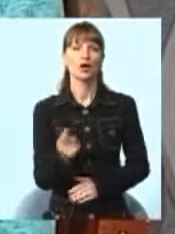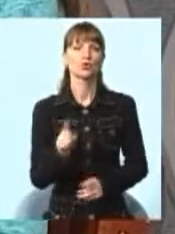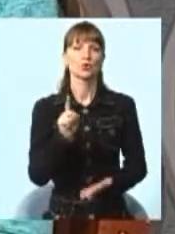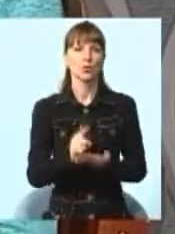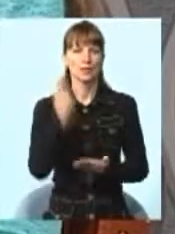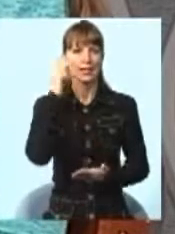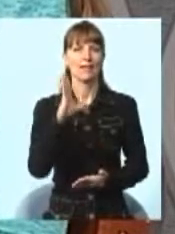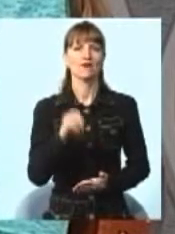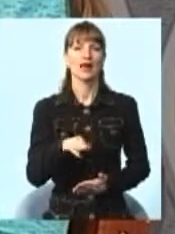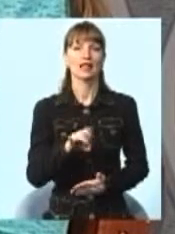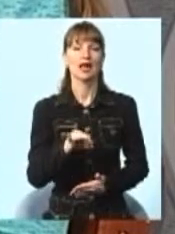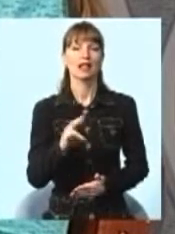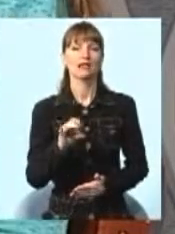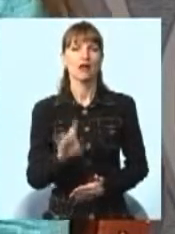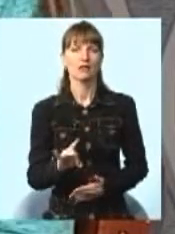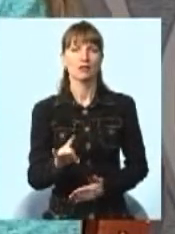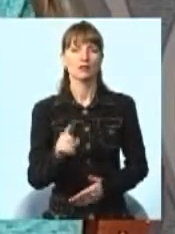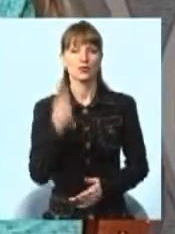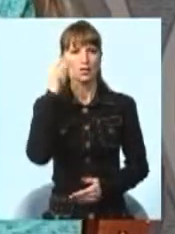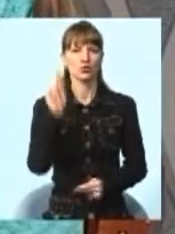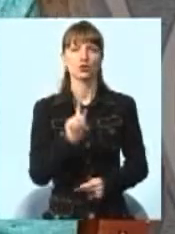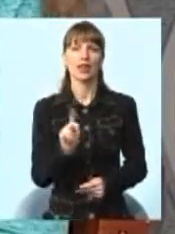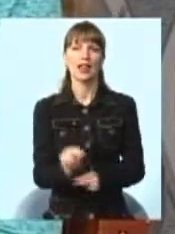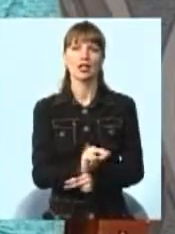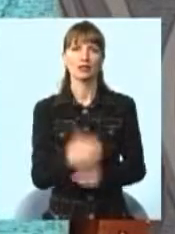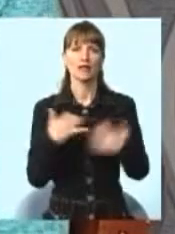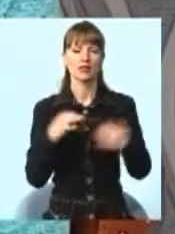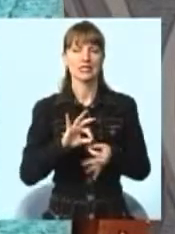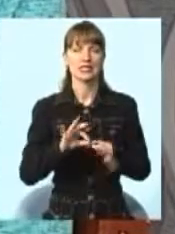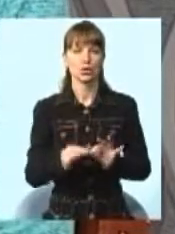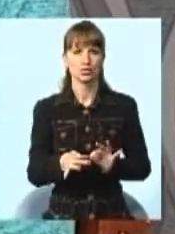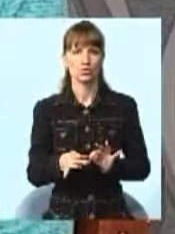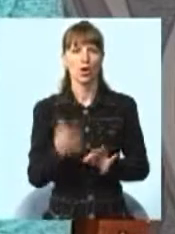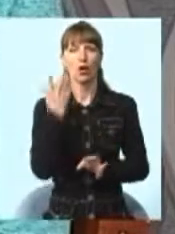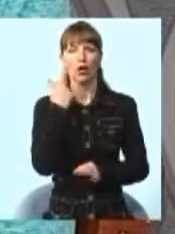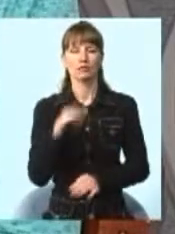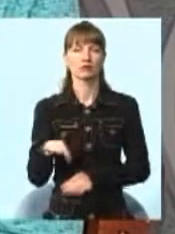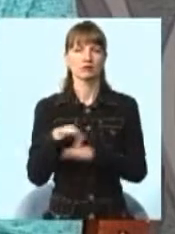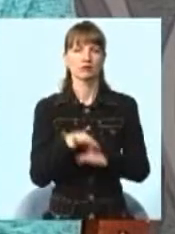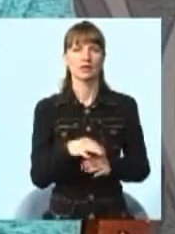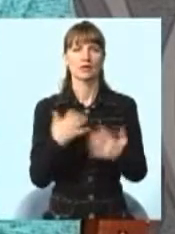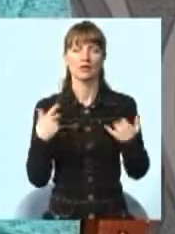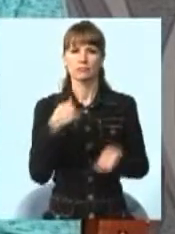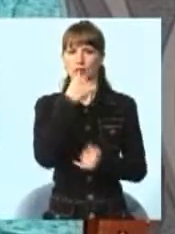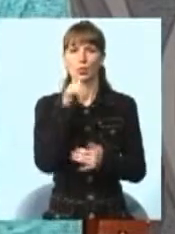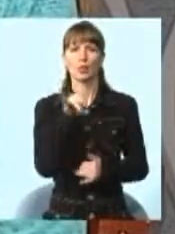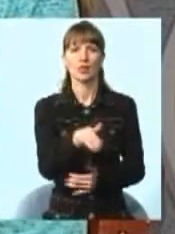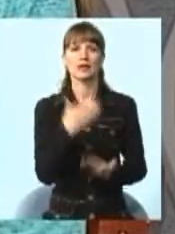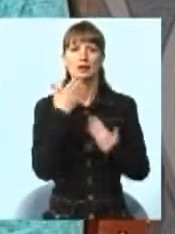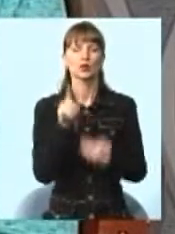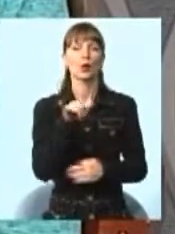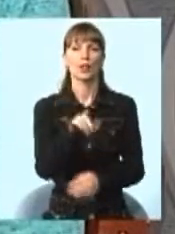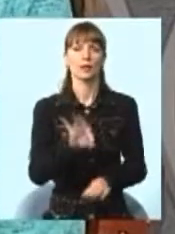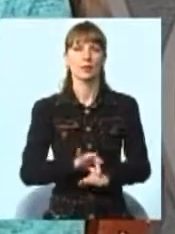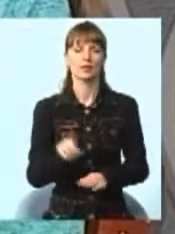знати ветеринар? Оскільки я знаю, що лікувати тварин дуже складно. Коли до тебе приводять якусь певну тваринку, то ти не можеш у неї запитати так, що в неї